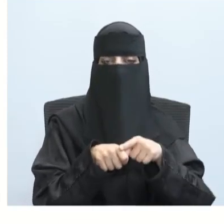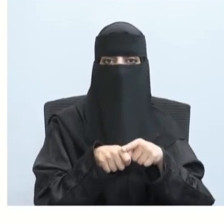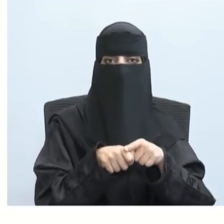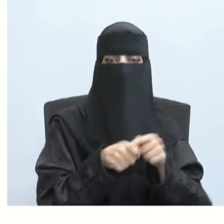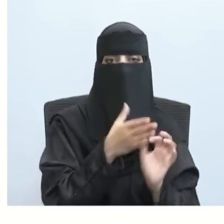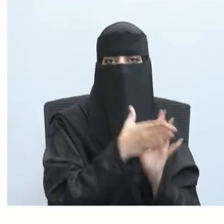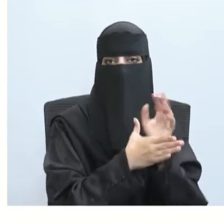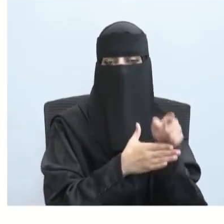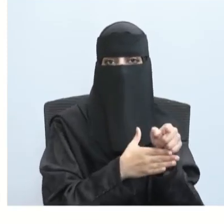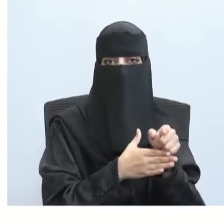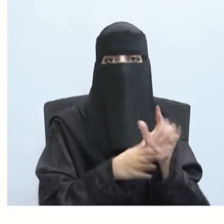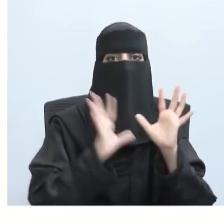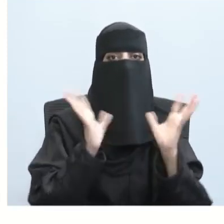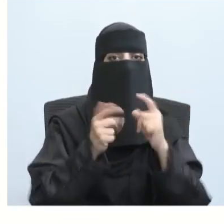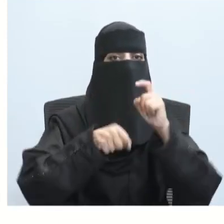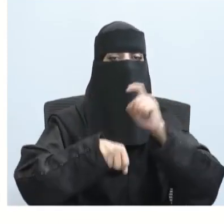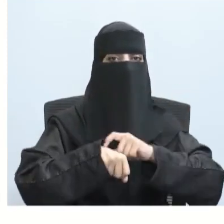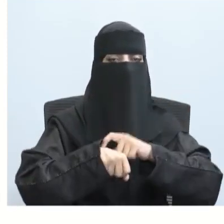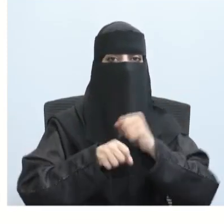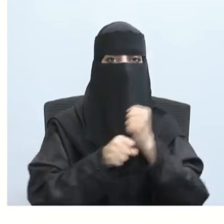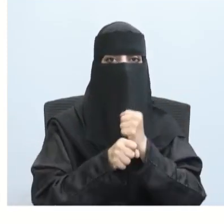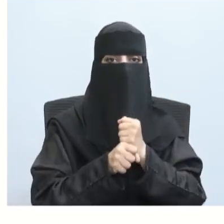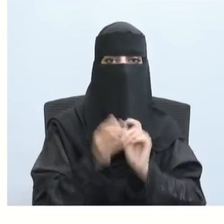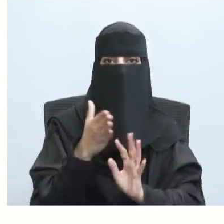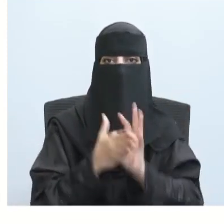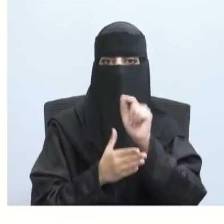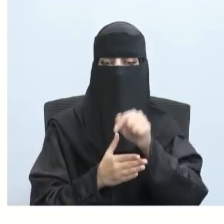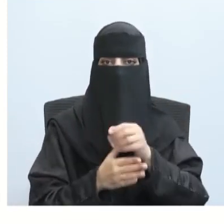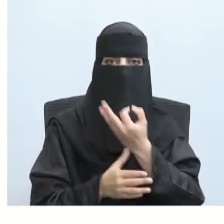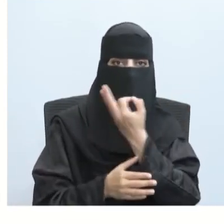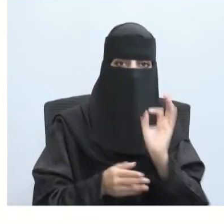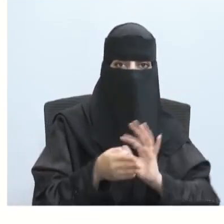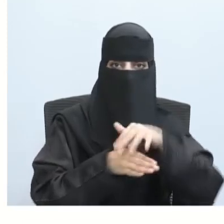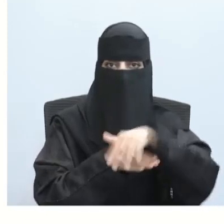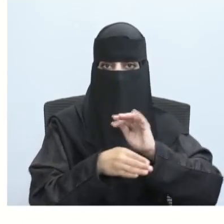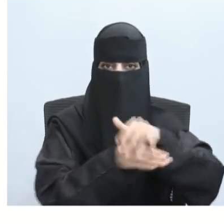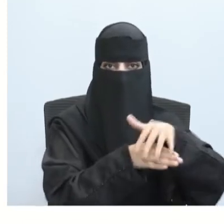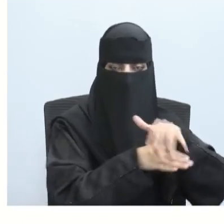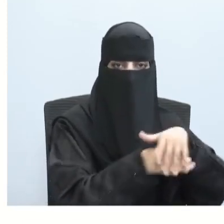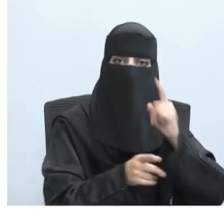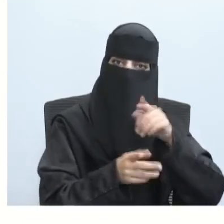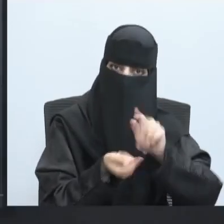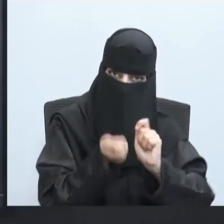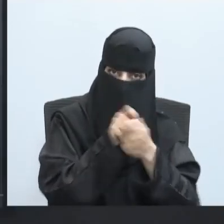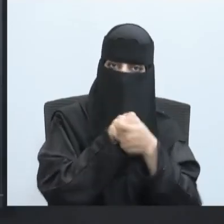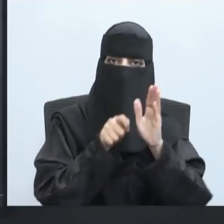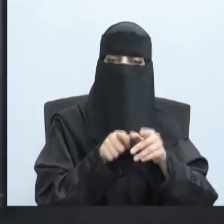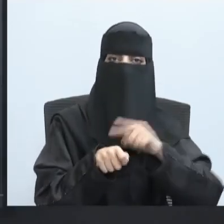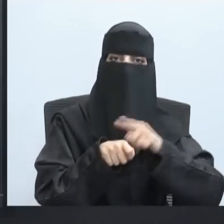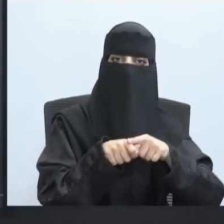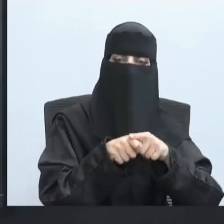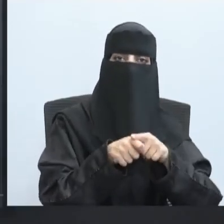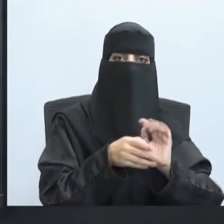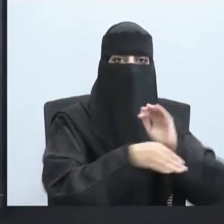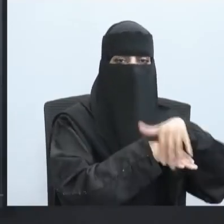الحاله الغازيه في اي وقت بعمليه اذا جميع السوائل بامكانها ان تتحول الى